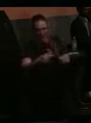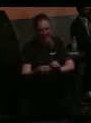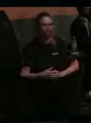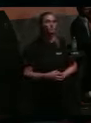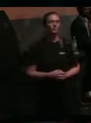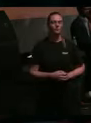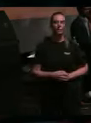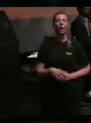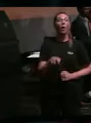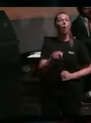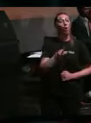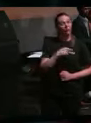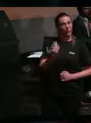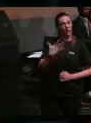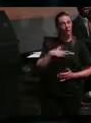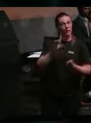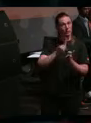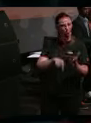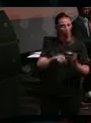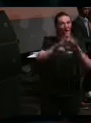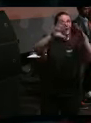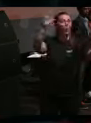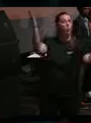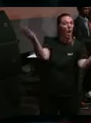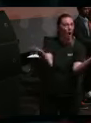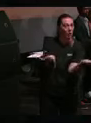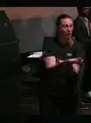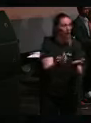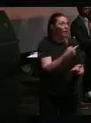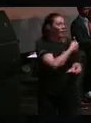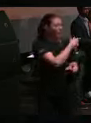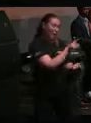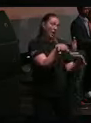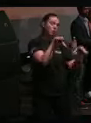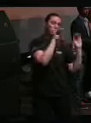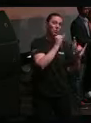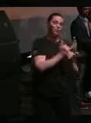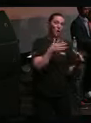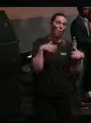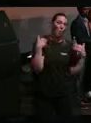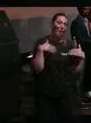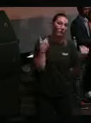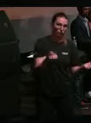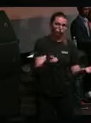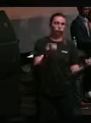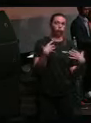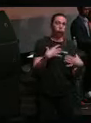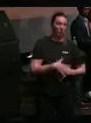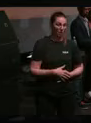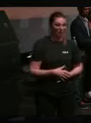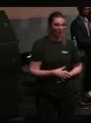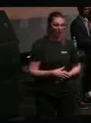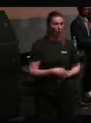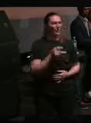Enn bare Utsira, men dette utfordringen. Dere hører hvordan det oppleves, og det jo litt slående å høre at